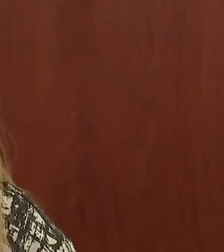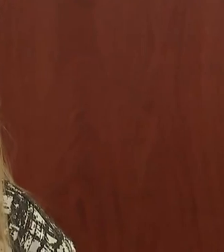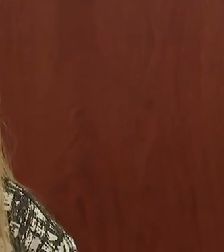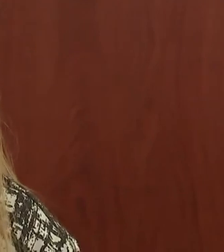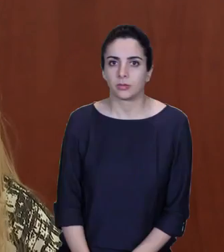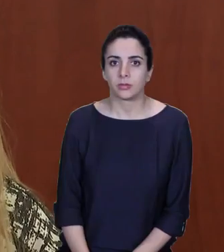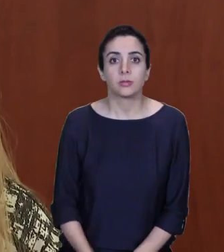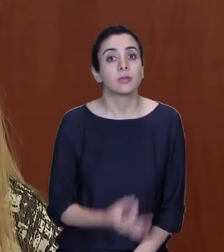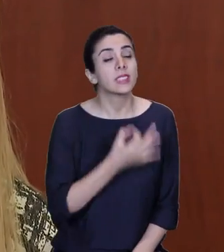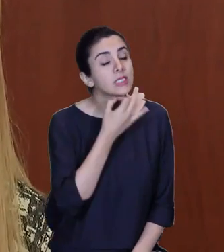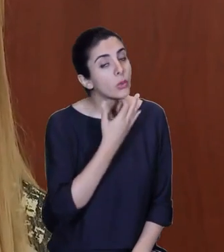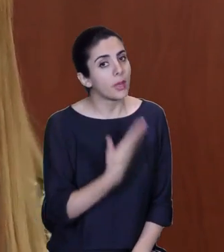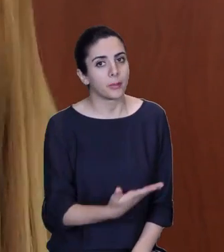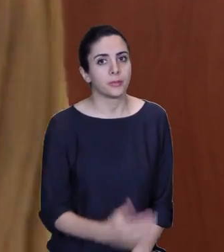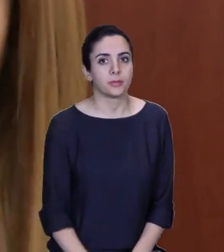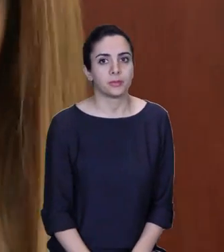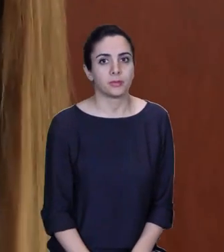güldü. Teşekkür ederim.